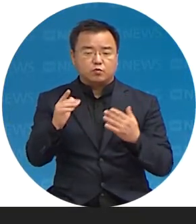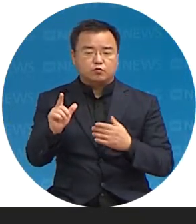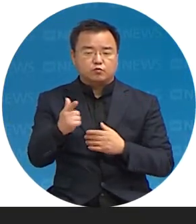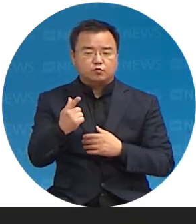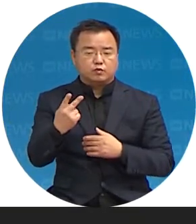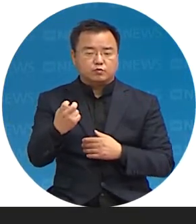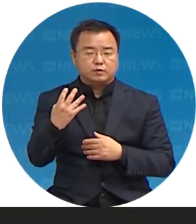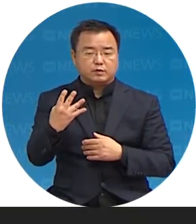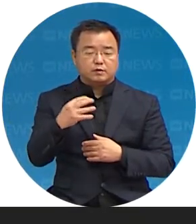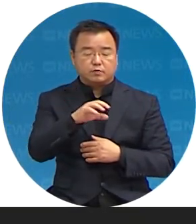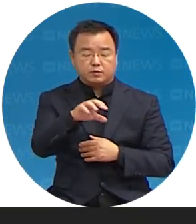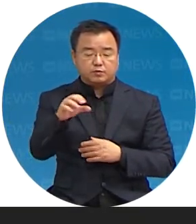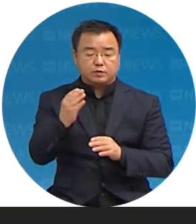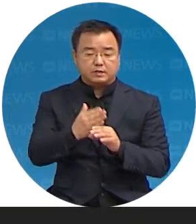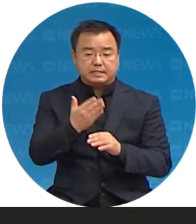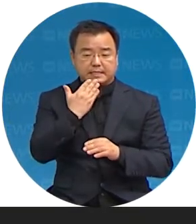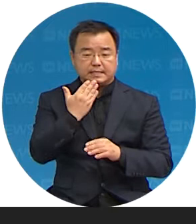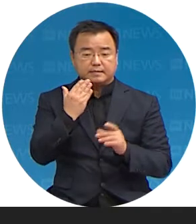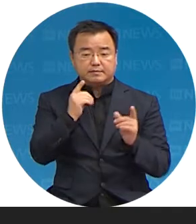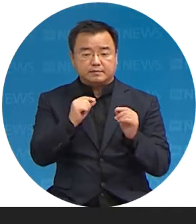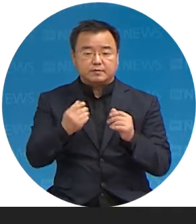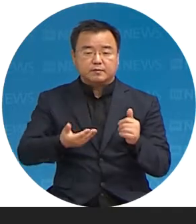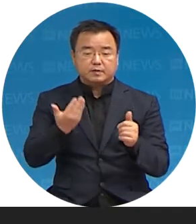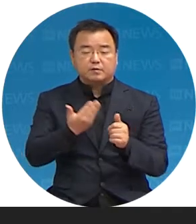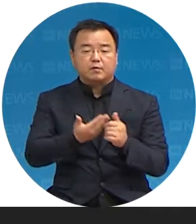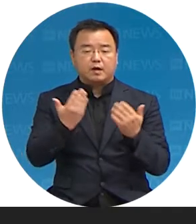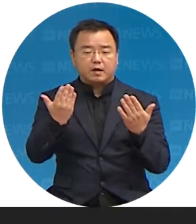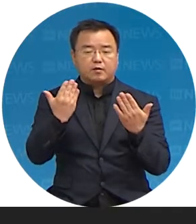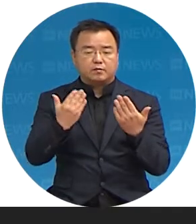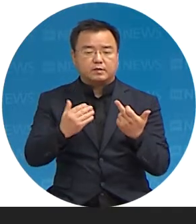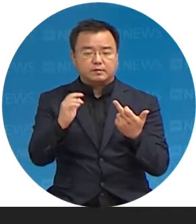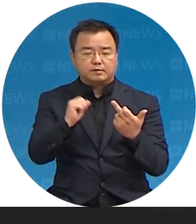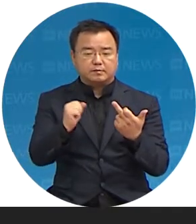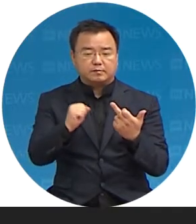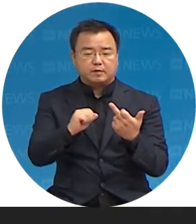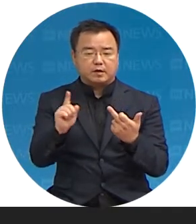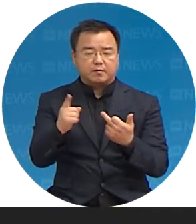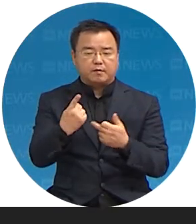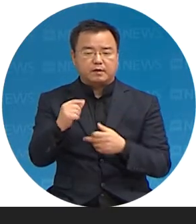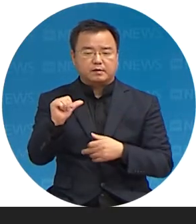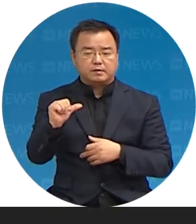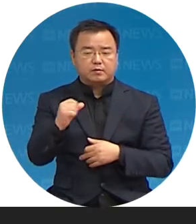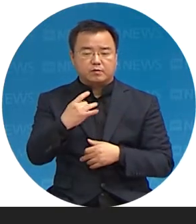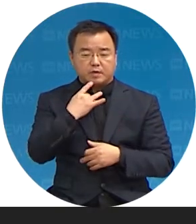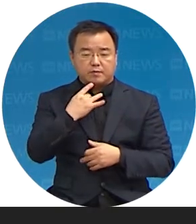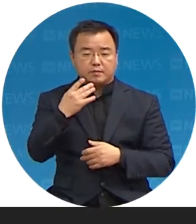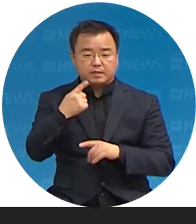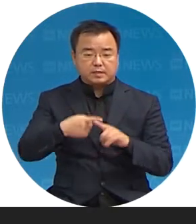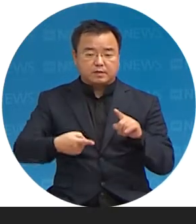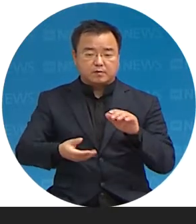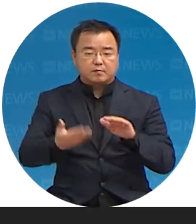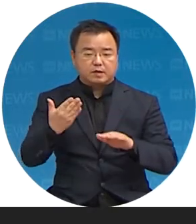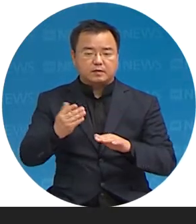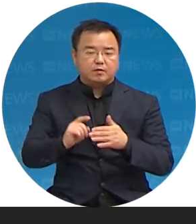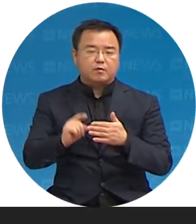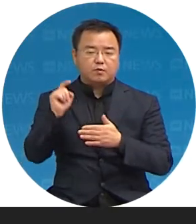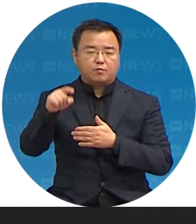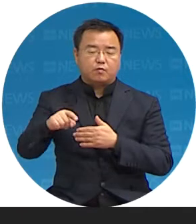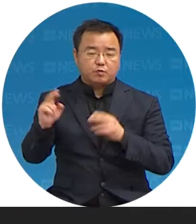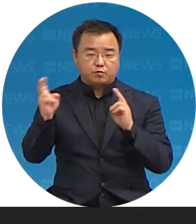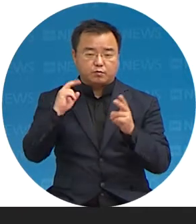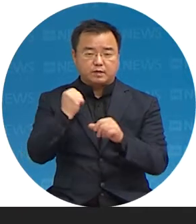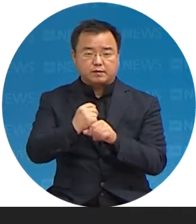가운데 급식을 제공하는 학교는 전체의 17% 인 백 다섯 곳 뿐 절반 이상은 외부 업체가 만든